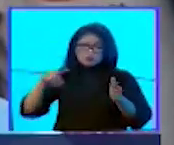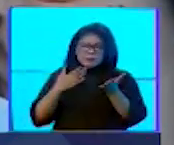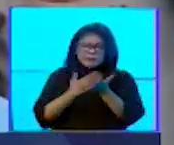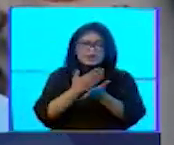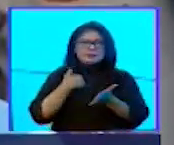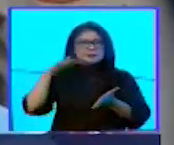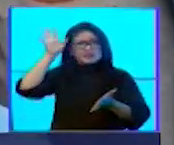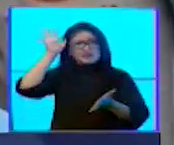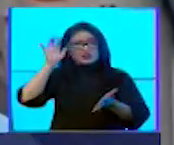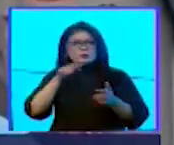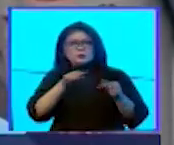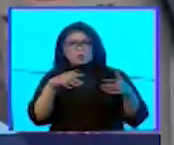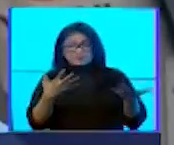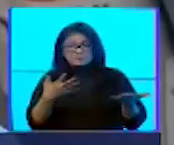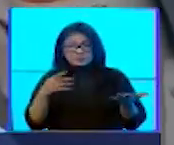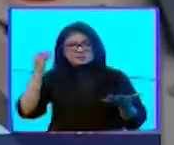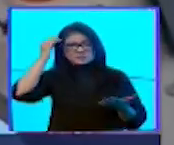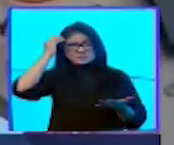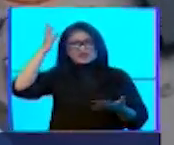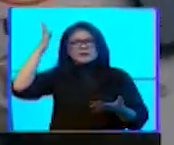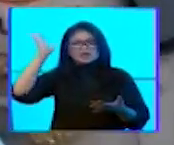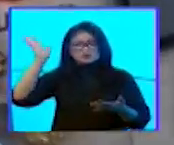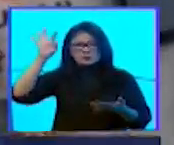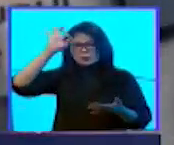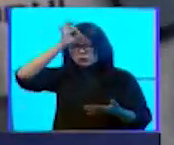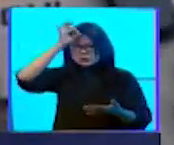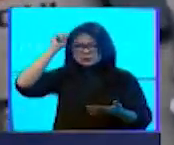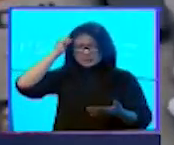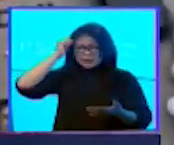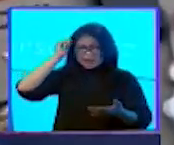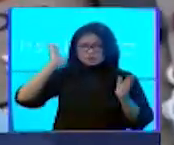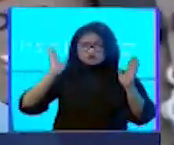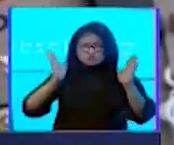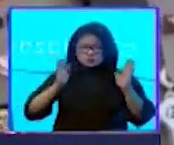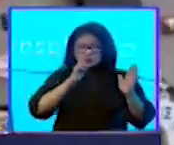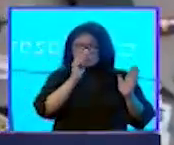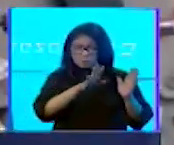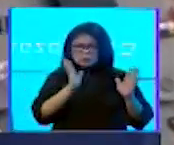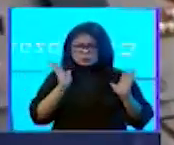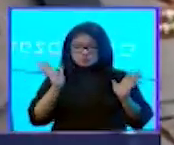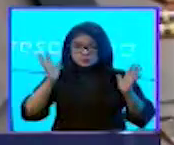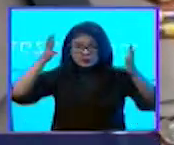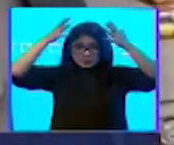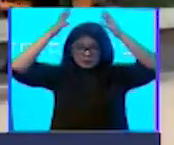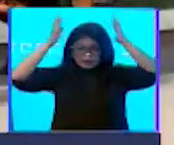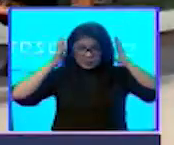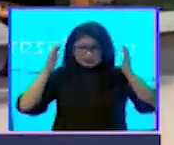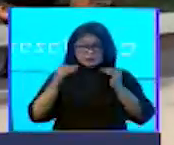ini? Saya sudah sadar karena sudah diingatkan sama Bapak Polisi, karena tidak boleh pakai helm yang tidak